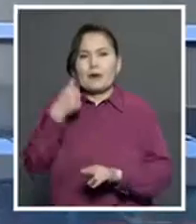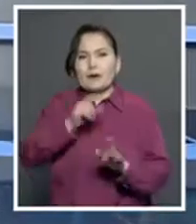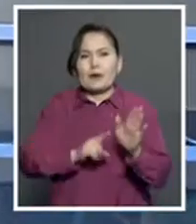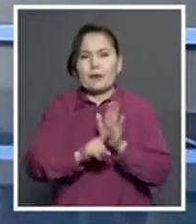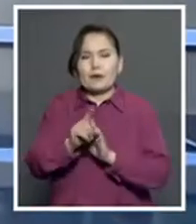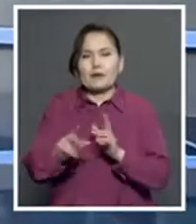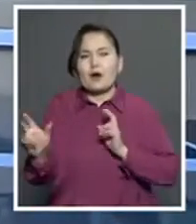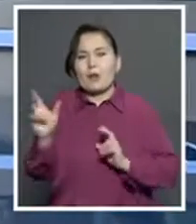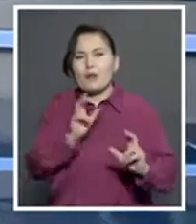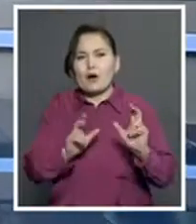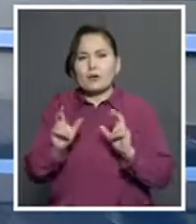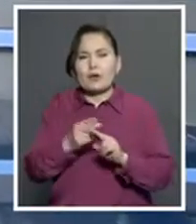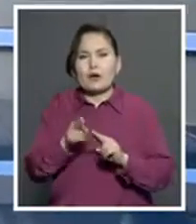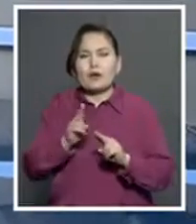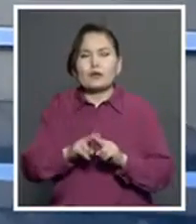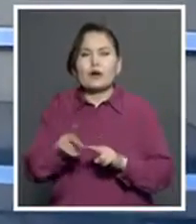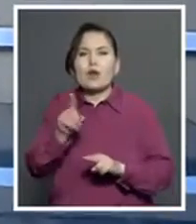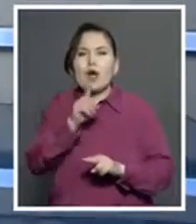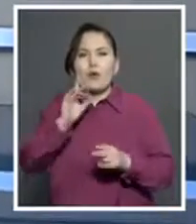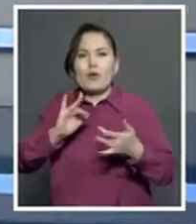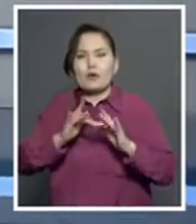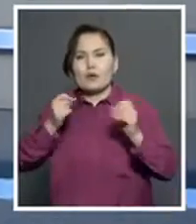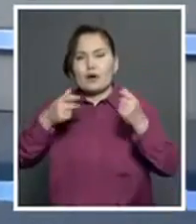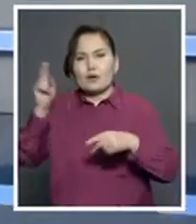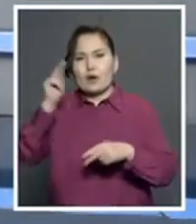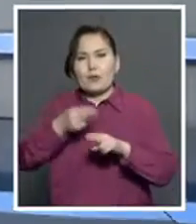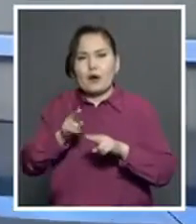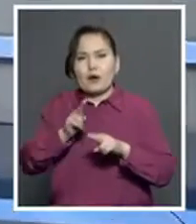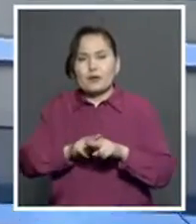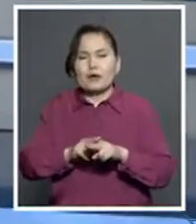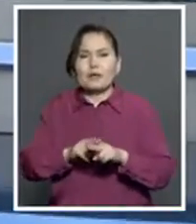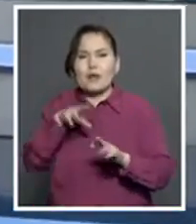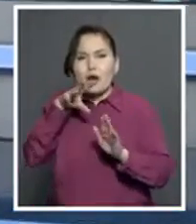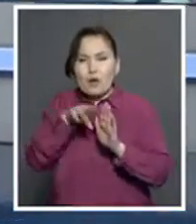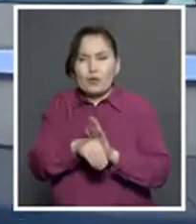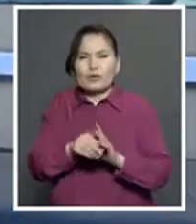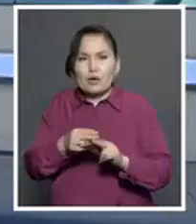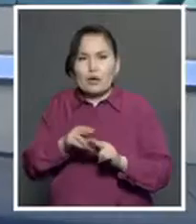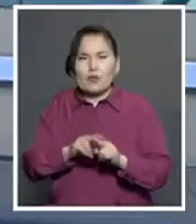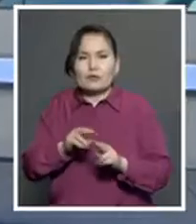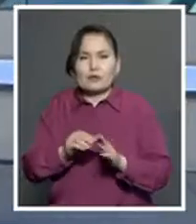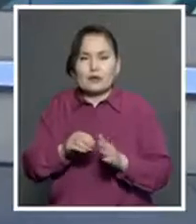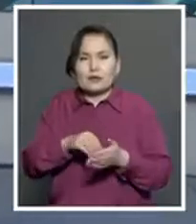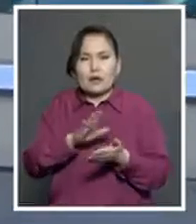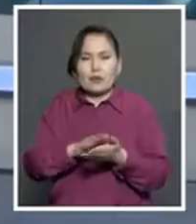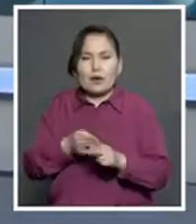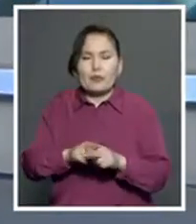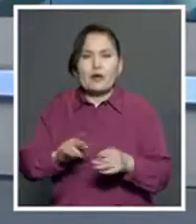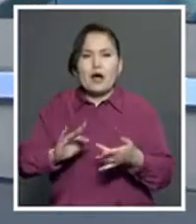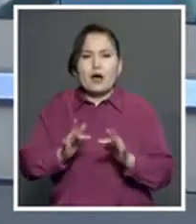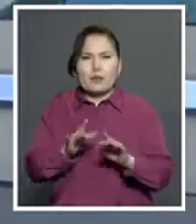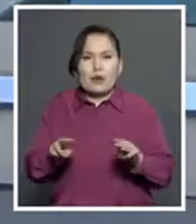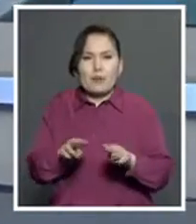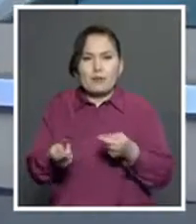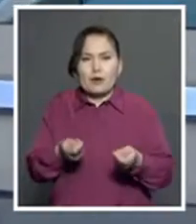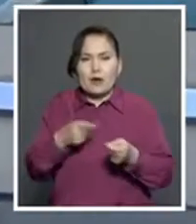Биылдан бастап студенттердің дуалды оқыту жүйесі арқылы білім алған мерзімі еңбек өтілі ретінде есептеледі. Бұл туралы білім және ғылым министрі Facebook парақшасында